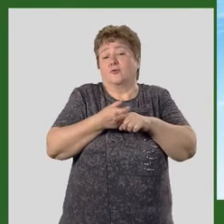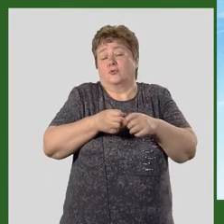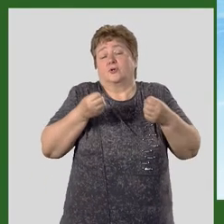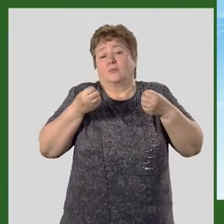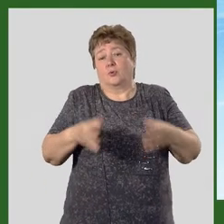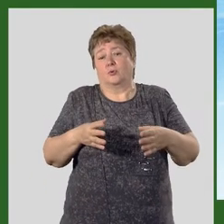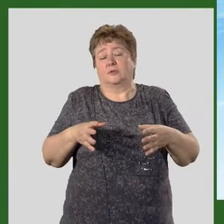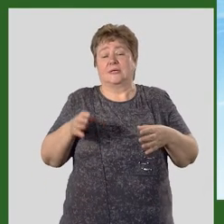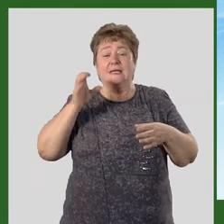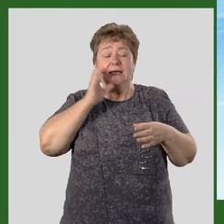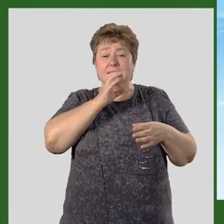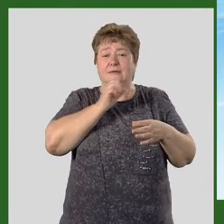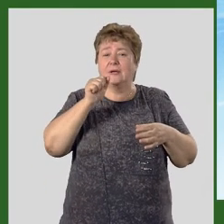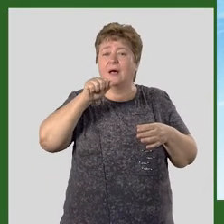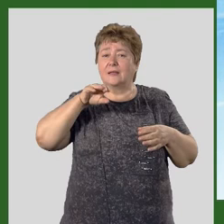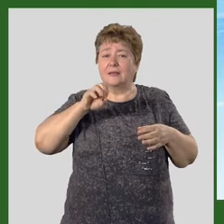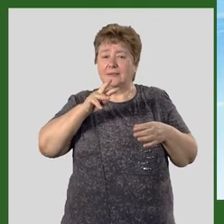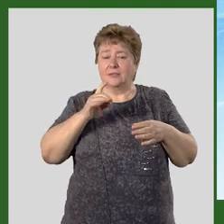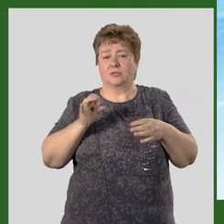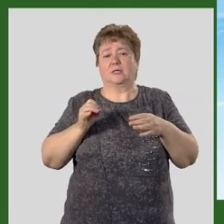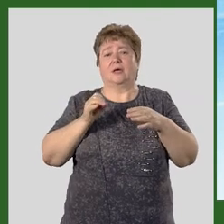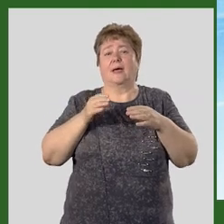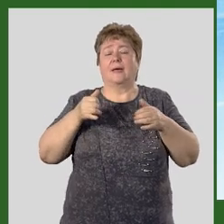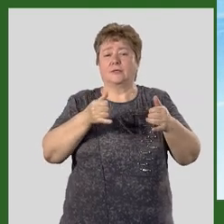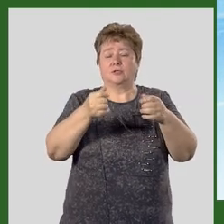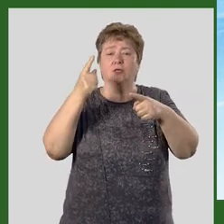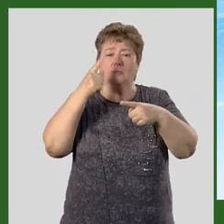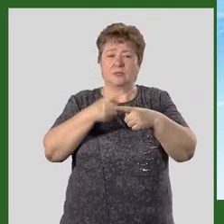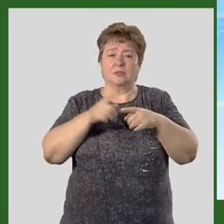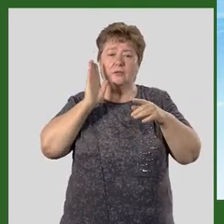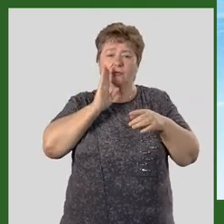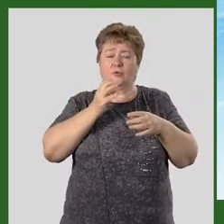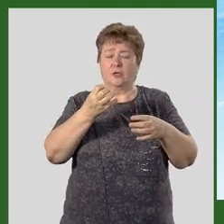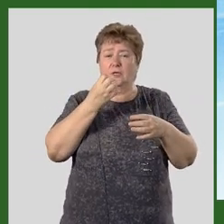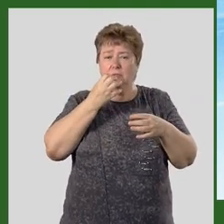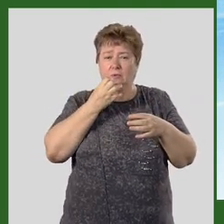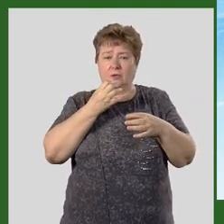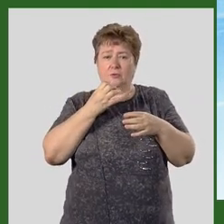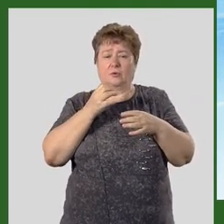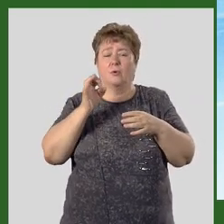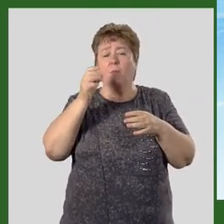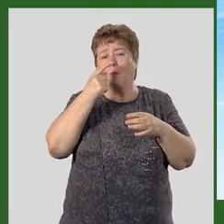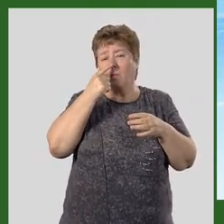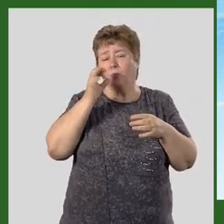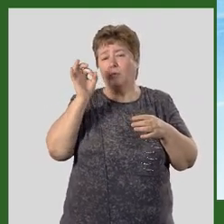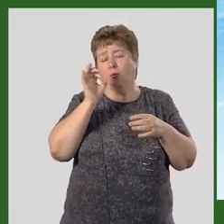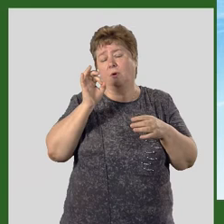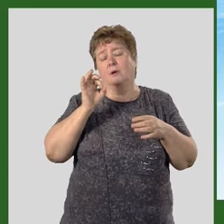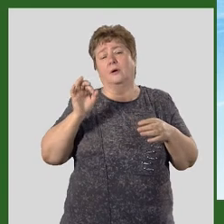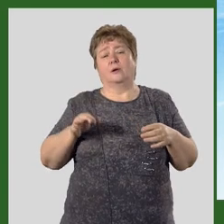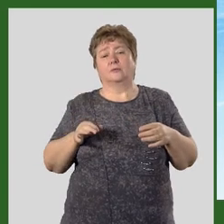просто. Североатлантическое течение пересекает воды с температурой около 0